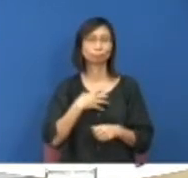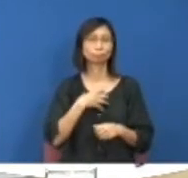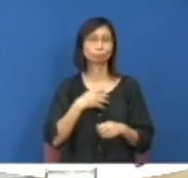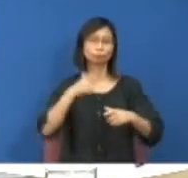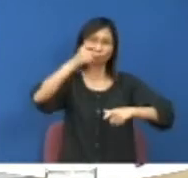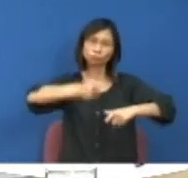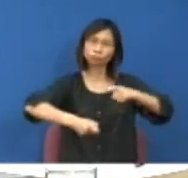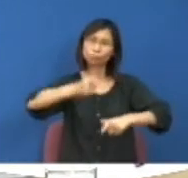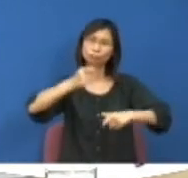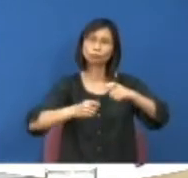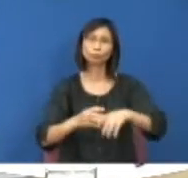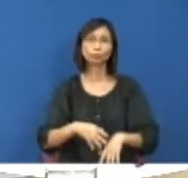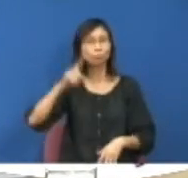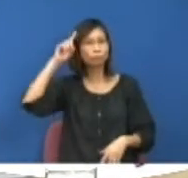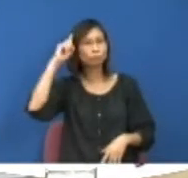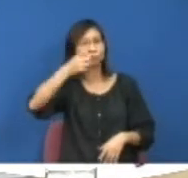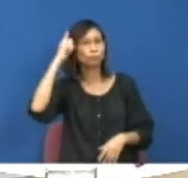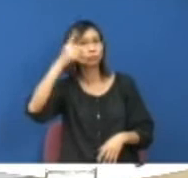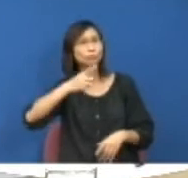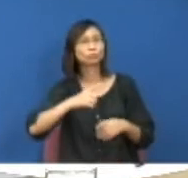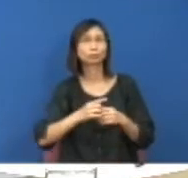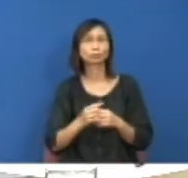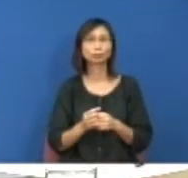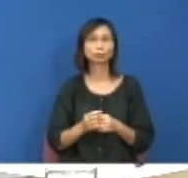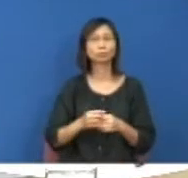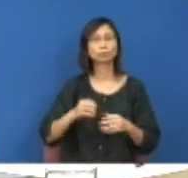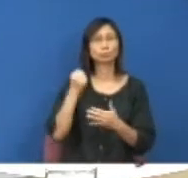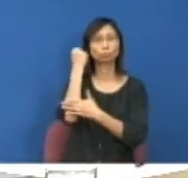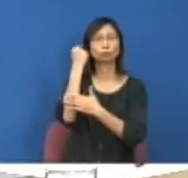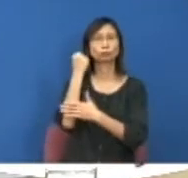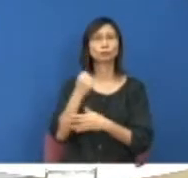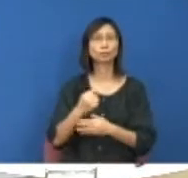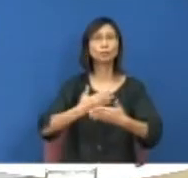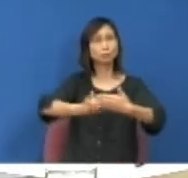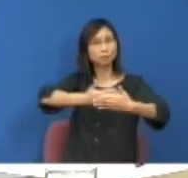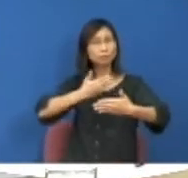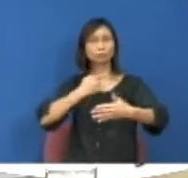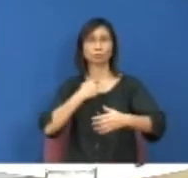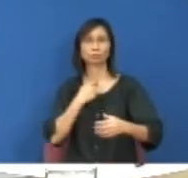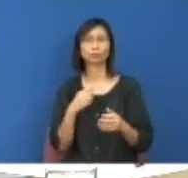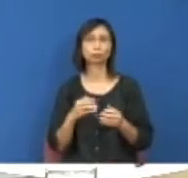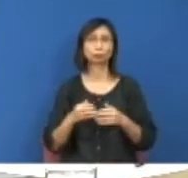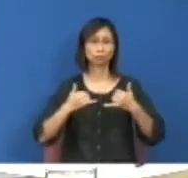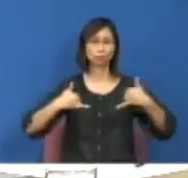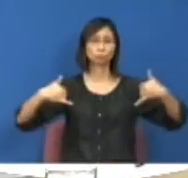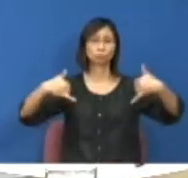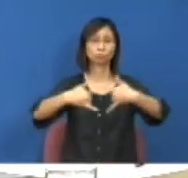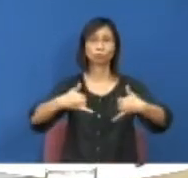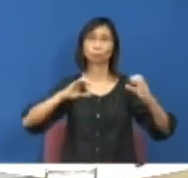們不公平，因為每一次的抗爭如果你不是事先開過會的話，我覺得作為領袖也好，作為組織者也好，其實要